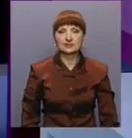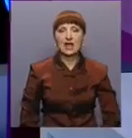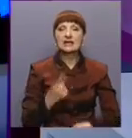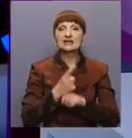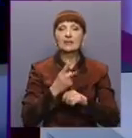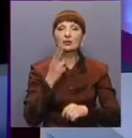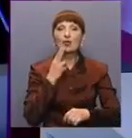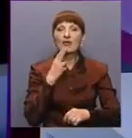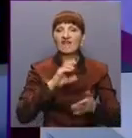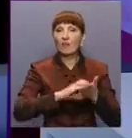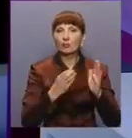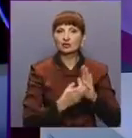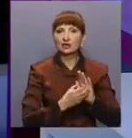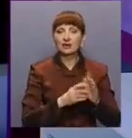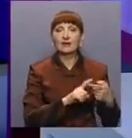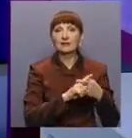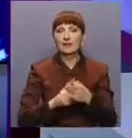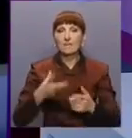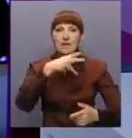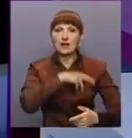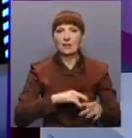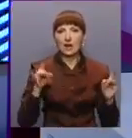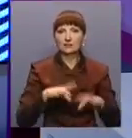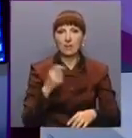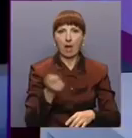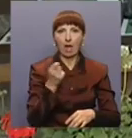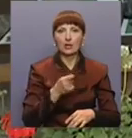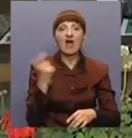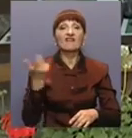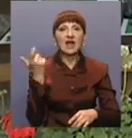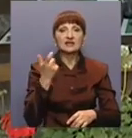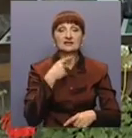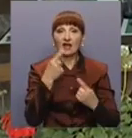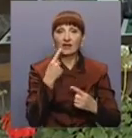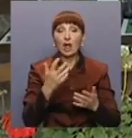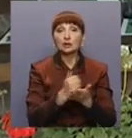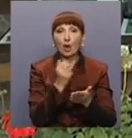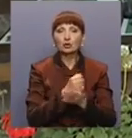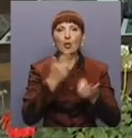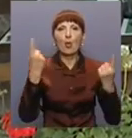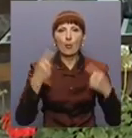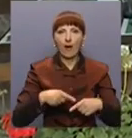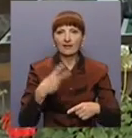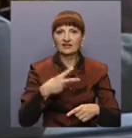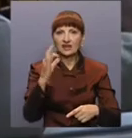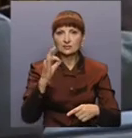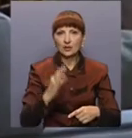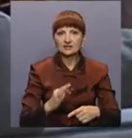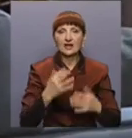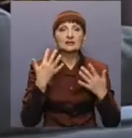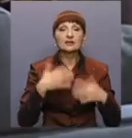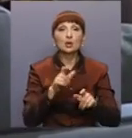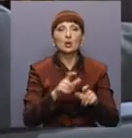Запрет курения в помещениях сказался на прибыли рестораторов. Владельцы заведений заявляют, что доходы упали на 20% из-за